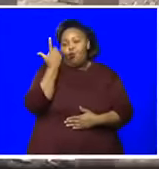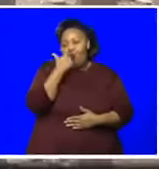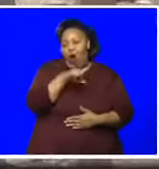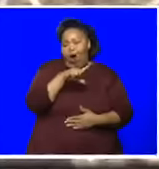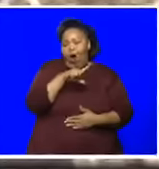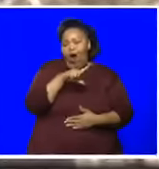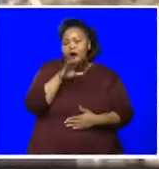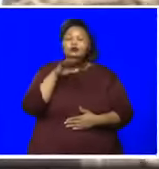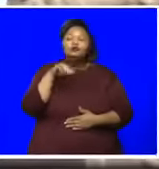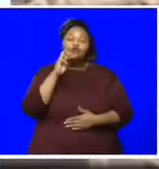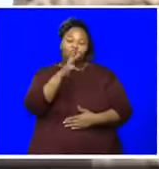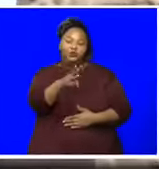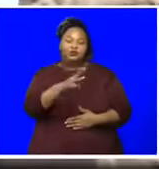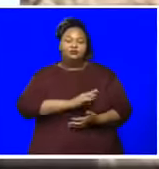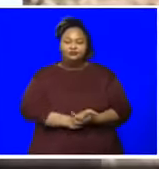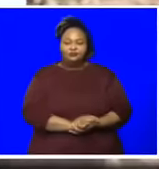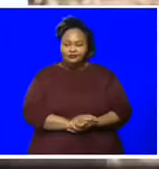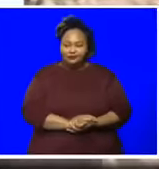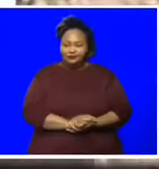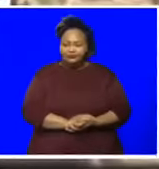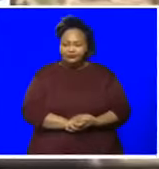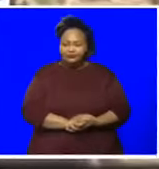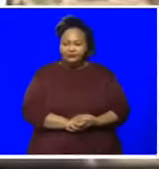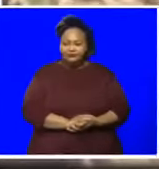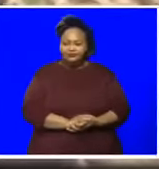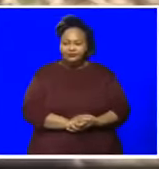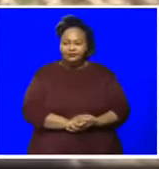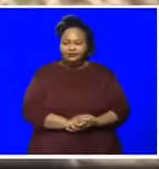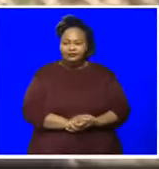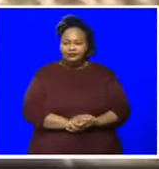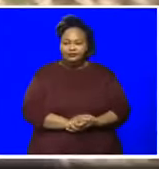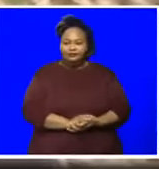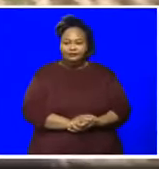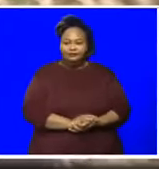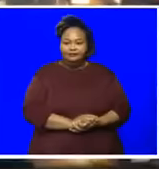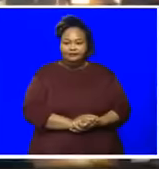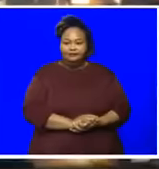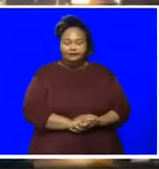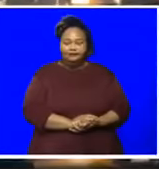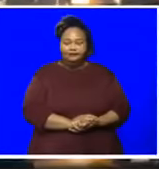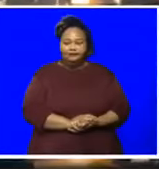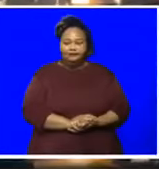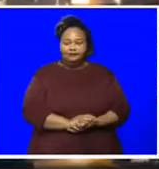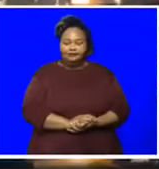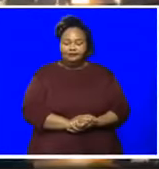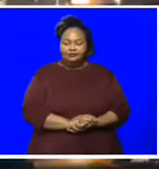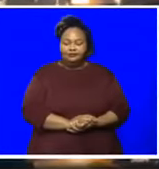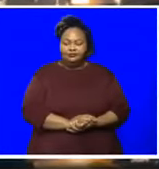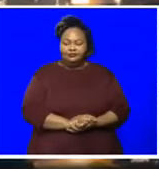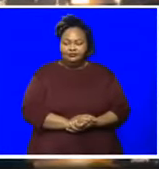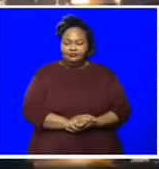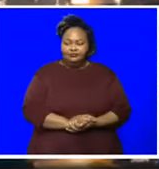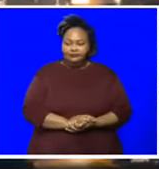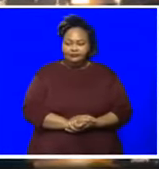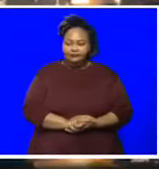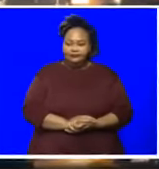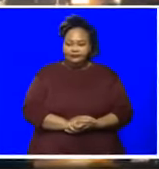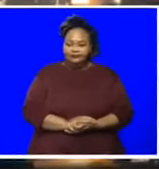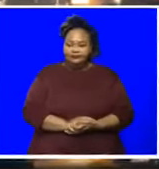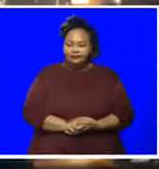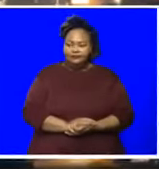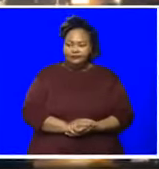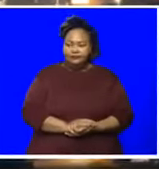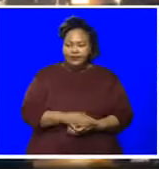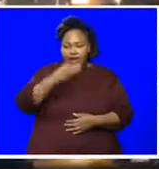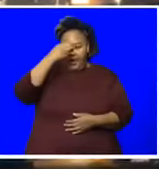Fortune Ndlangamandla kanombiko uhlanganiswe ngisandiso mlambo sisembabane. Lokhulumela hulumende